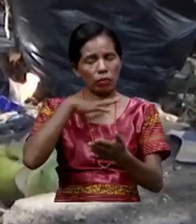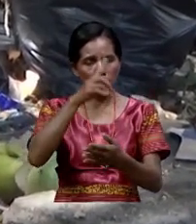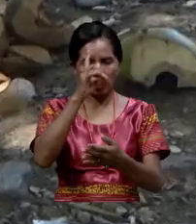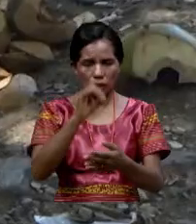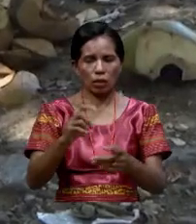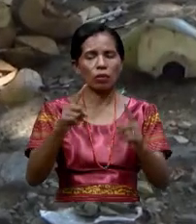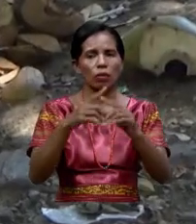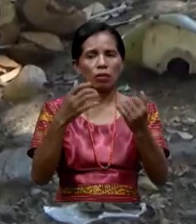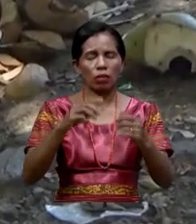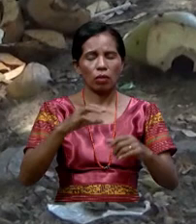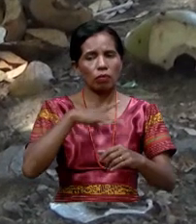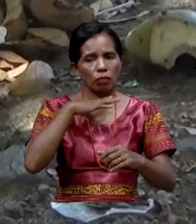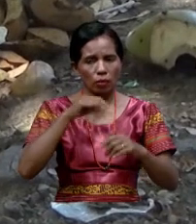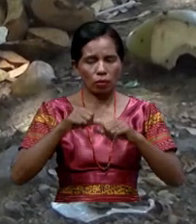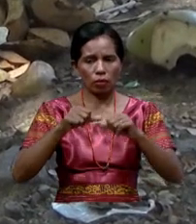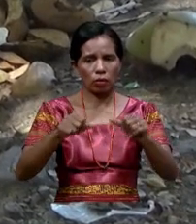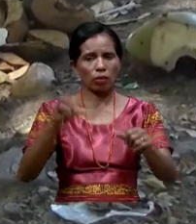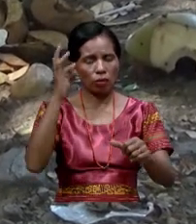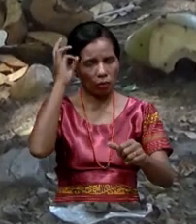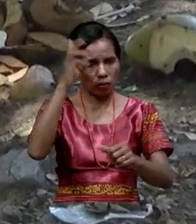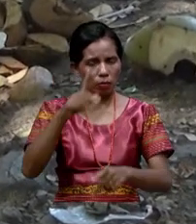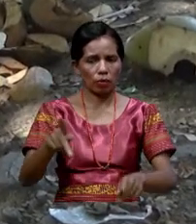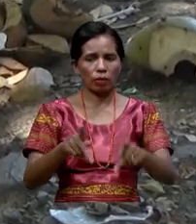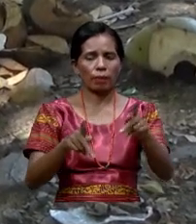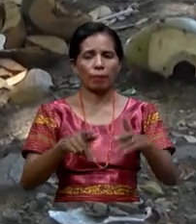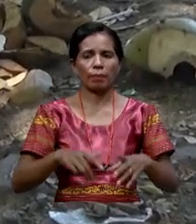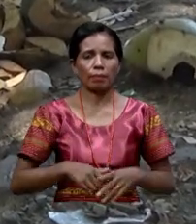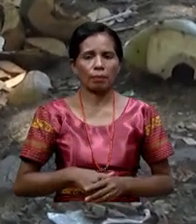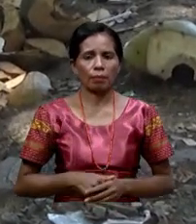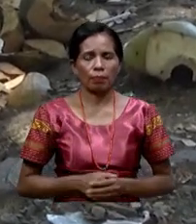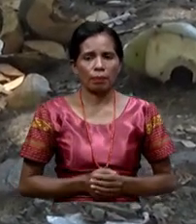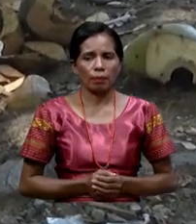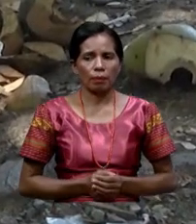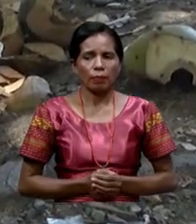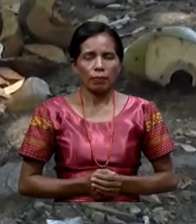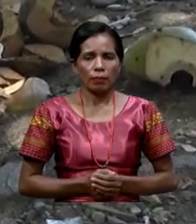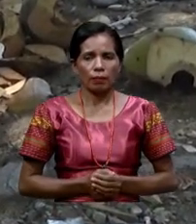agora lisu continua sai preocupação público equipa cobertura GMN.